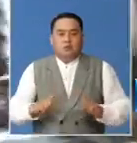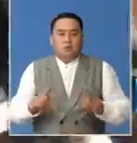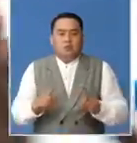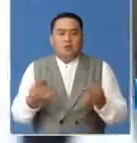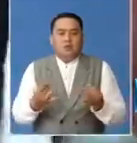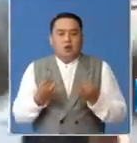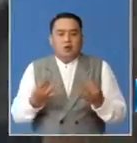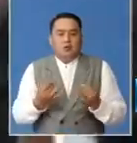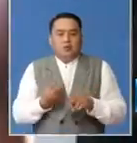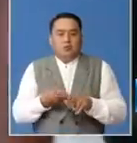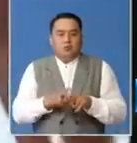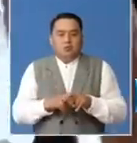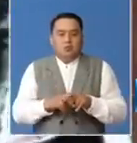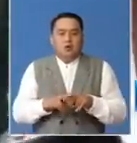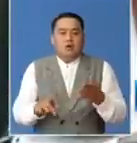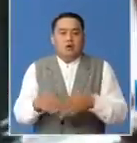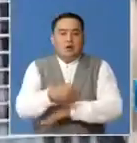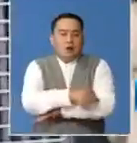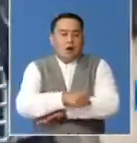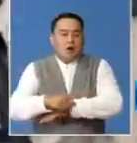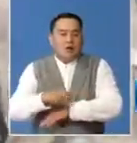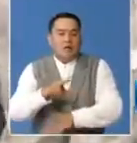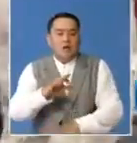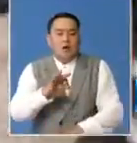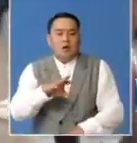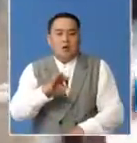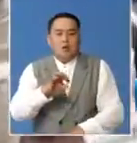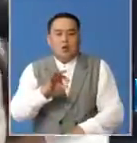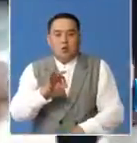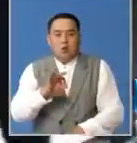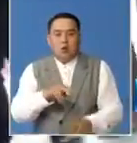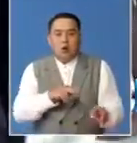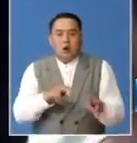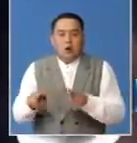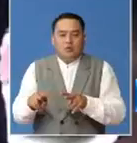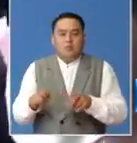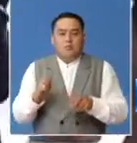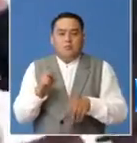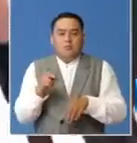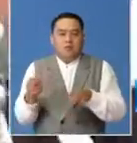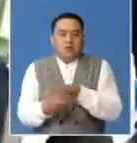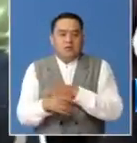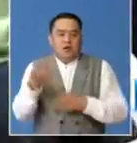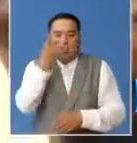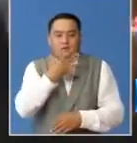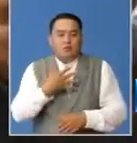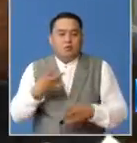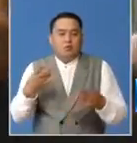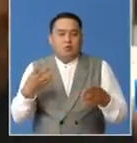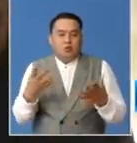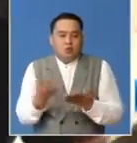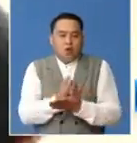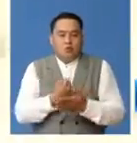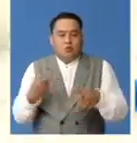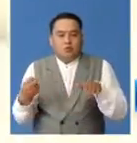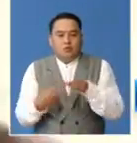остро. Несмотря на установленный вдоль границы с Марокко 6-метровый забор для контроля потока беженцев из Африки, нелегалам все же удается